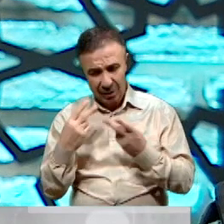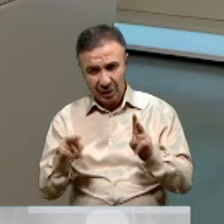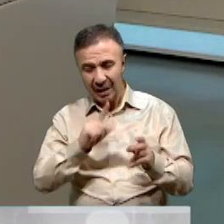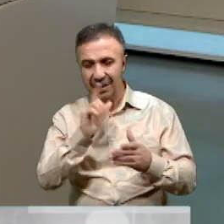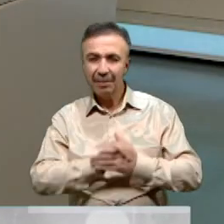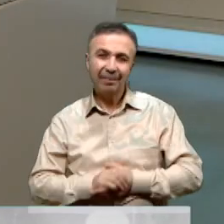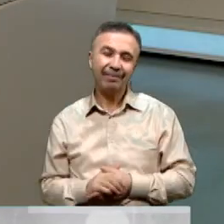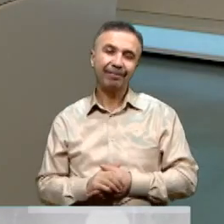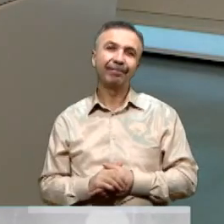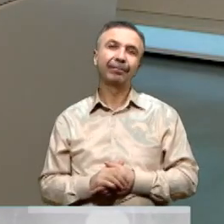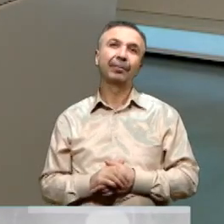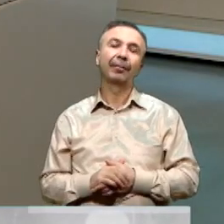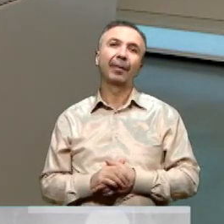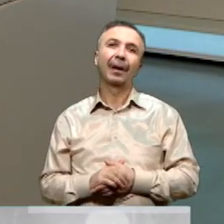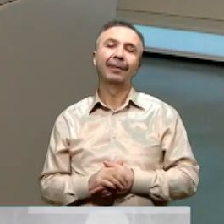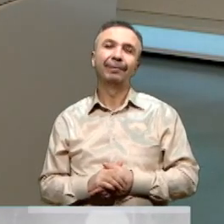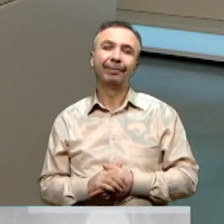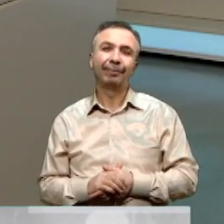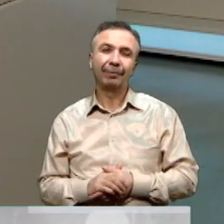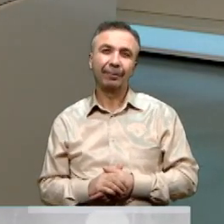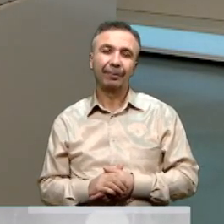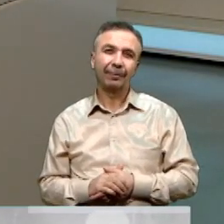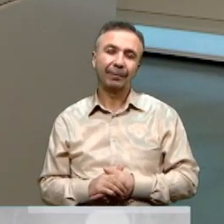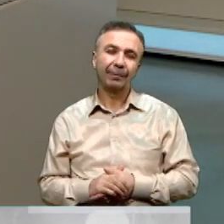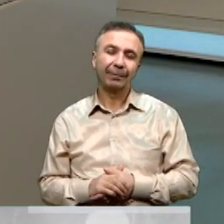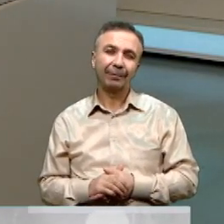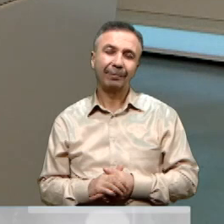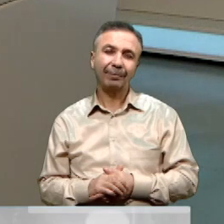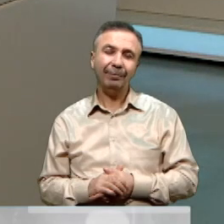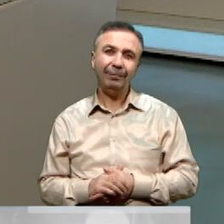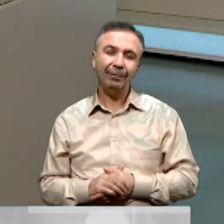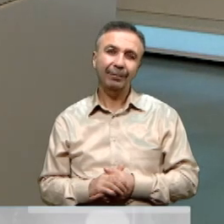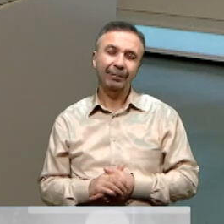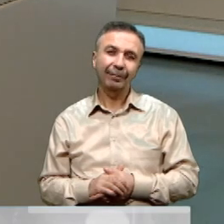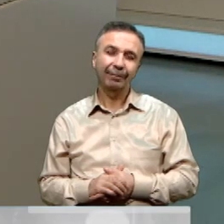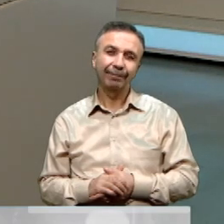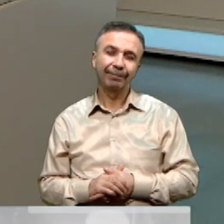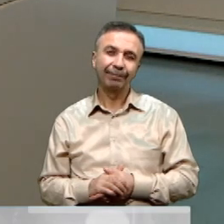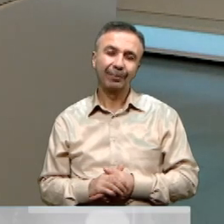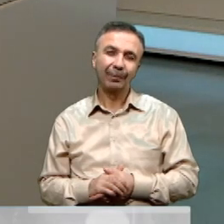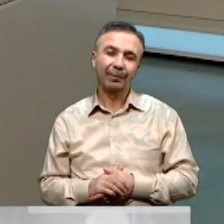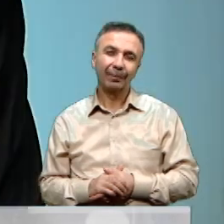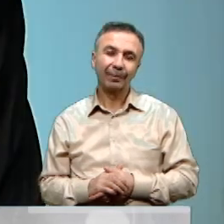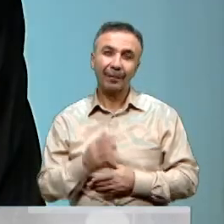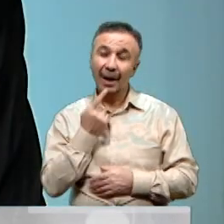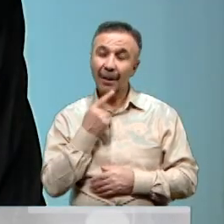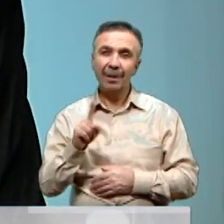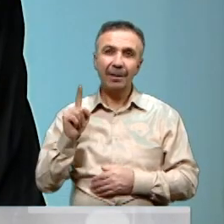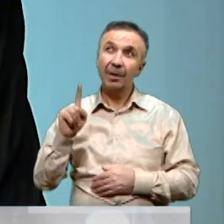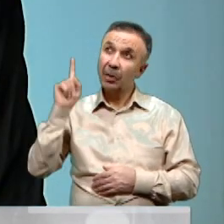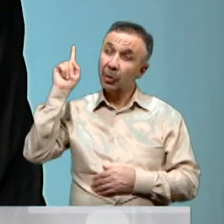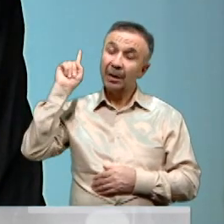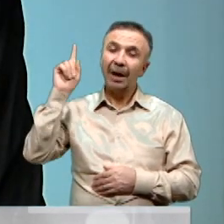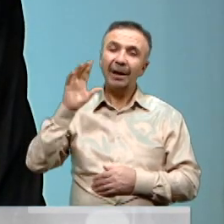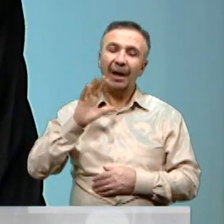bağlantılı olsun diye böyle Cengiz Bey mi diyecek bunu yani dememesi lazım tabii yukarıda Allah var